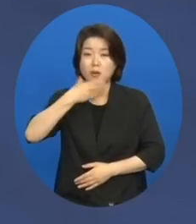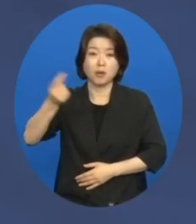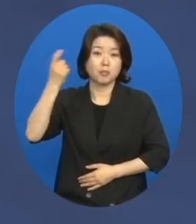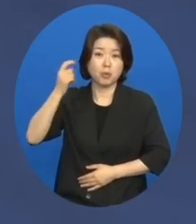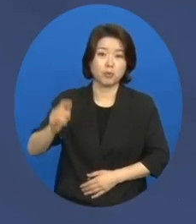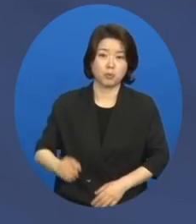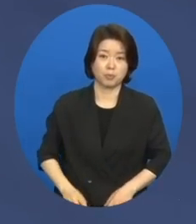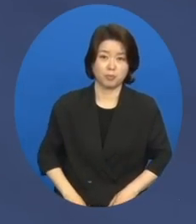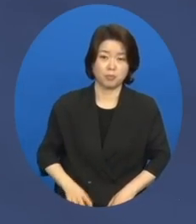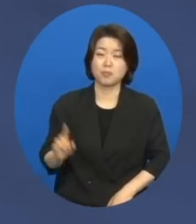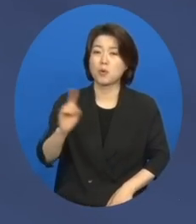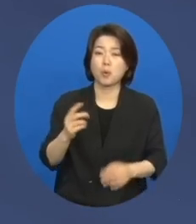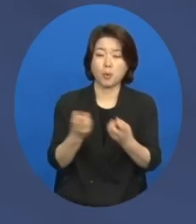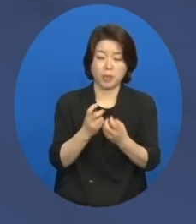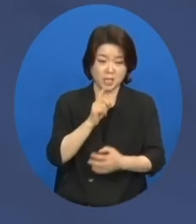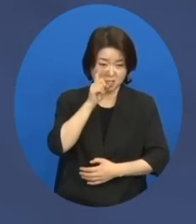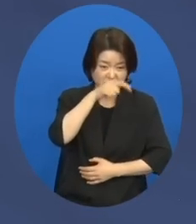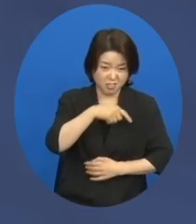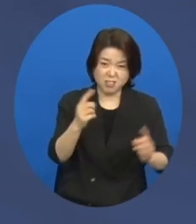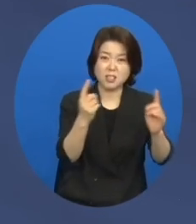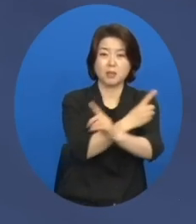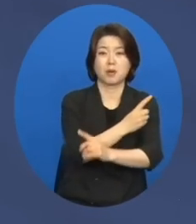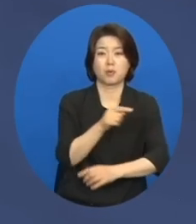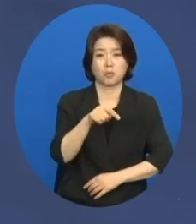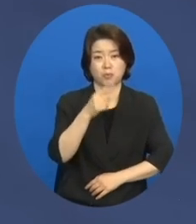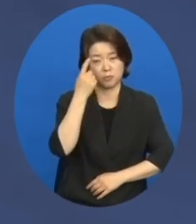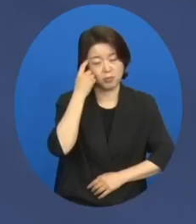어떻게 이렇게 변질시킬 수 있냐 말이에요.